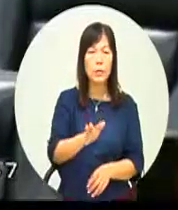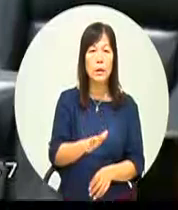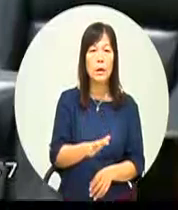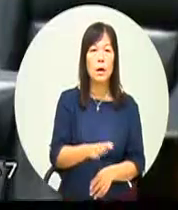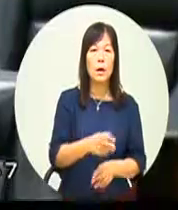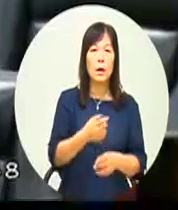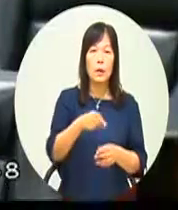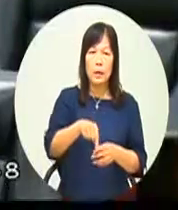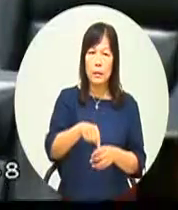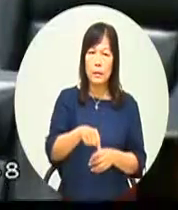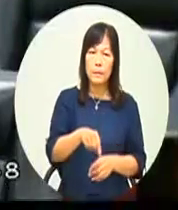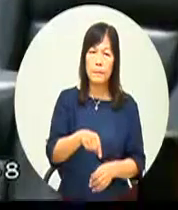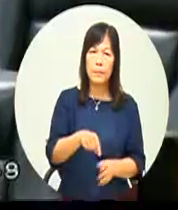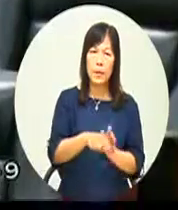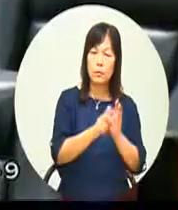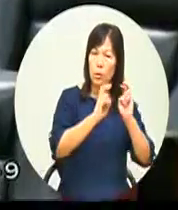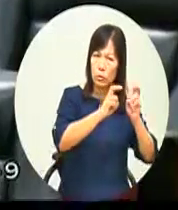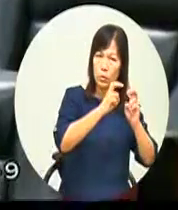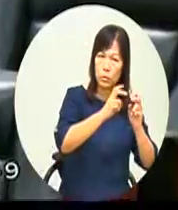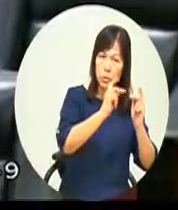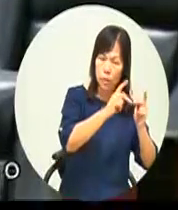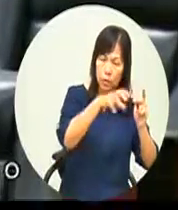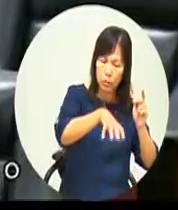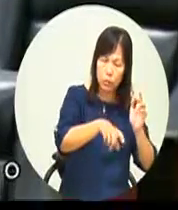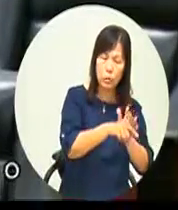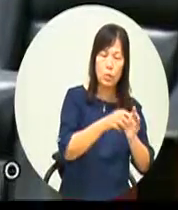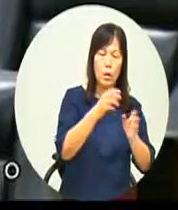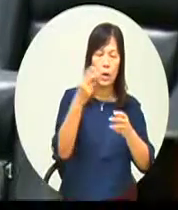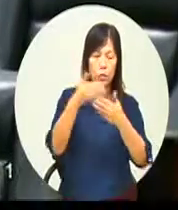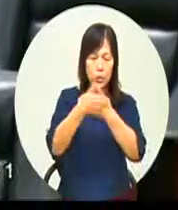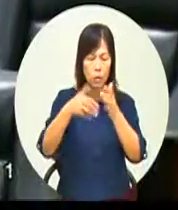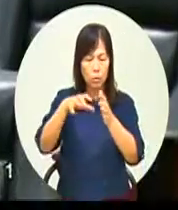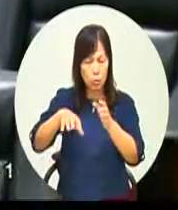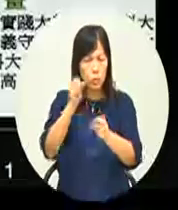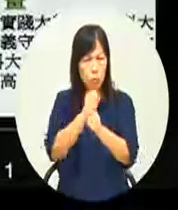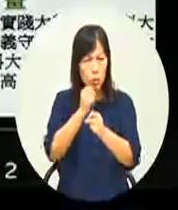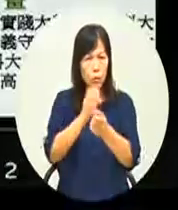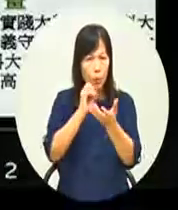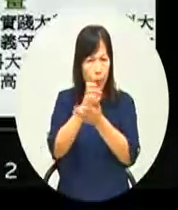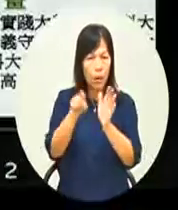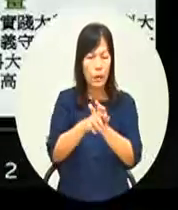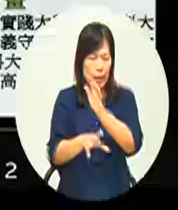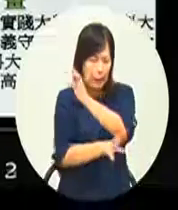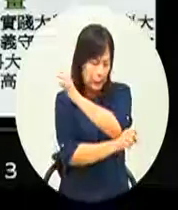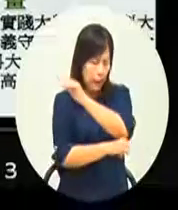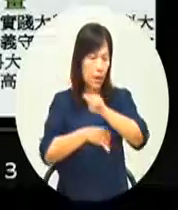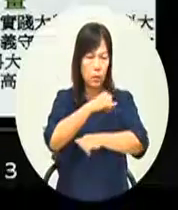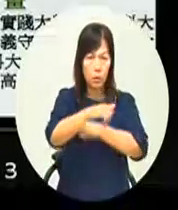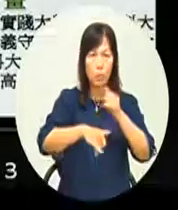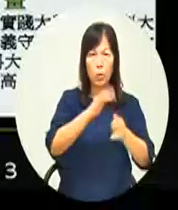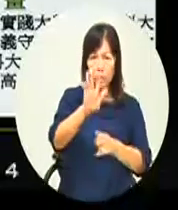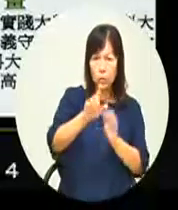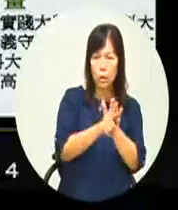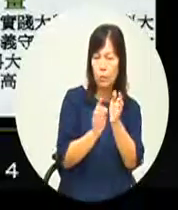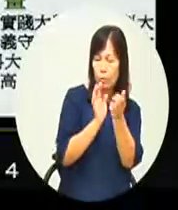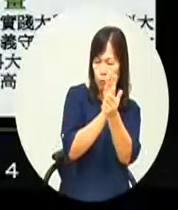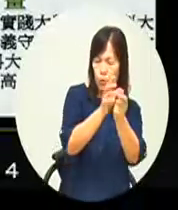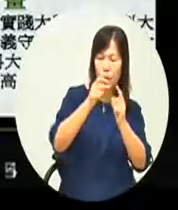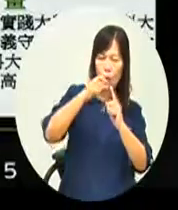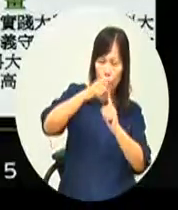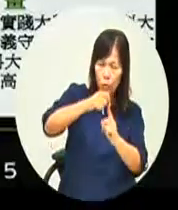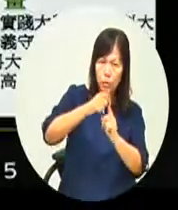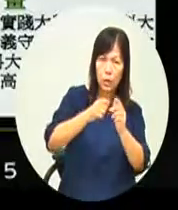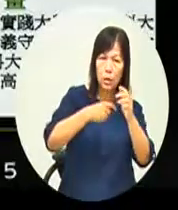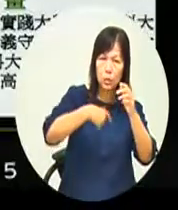们在从捷运局跟交通局的业务报告里面有看到说啊，有一些扎根的活动，甚至说、哦、我们也推公车进入校园，也